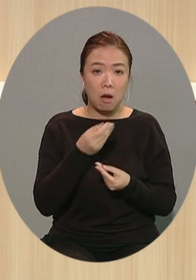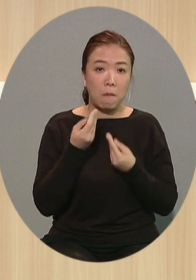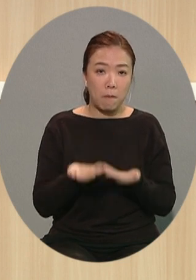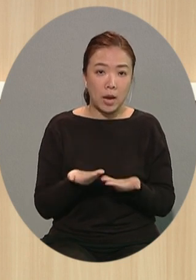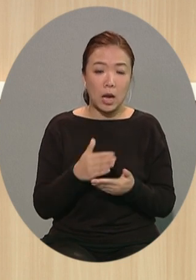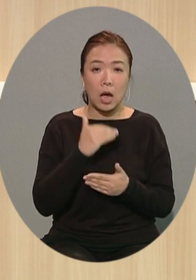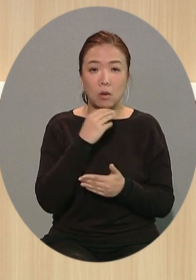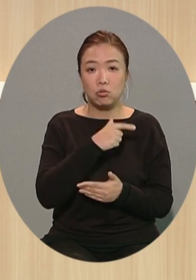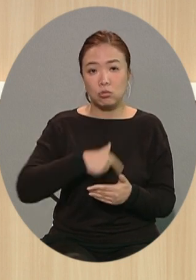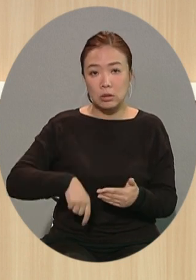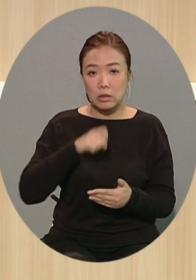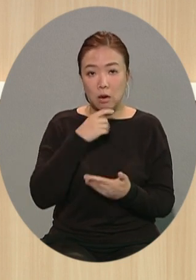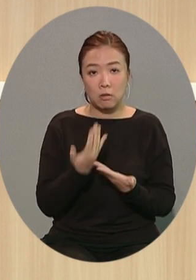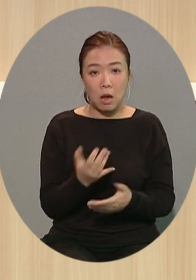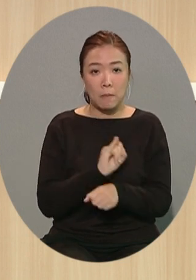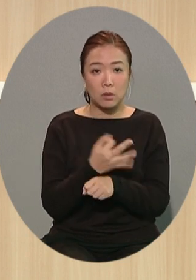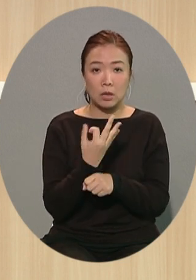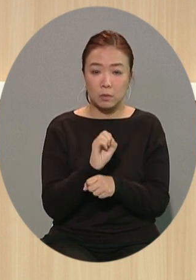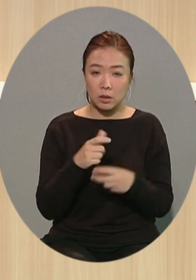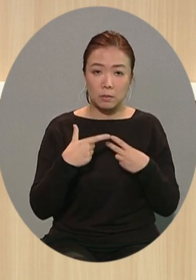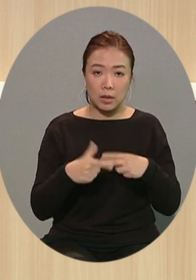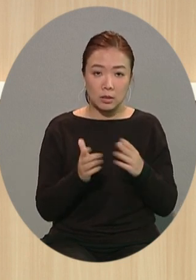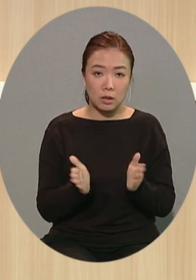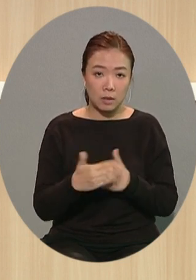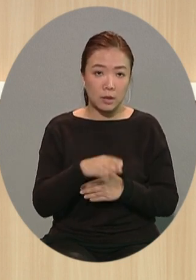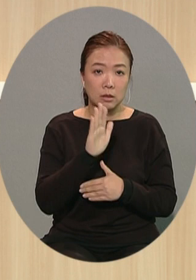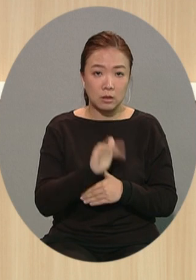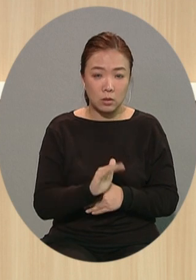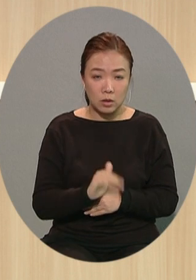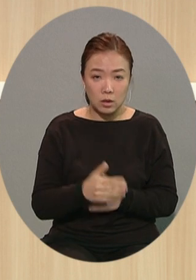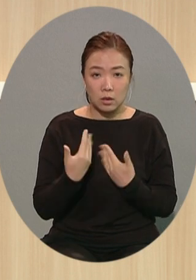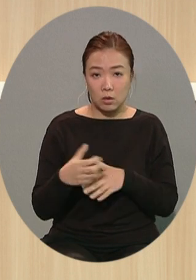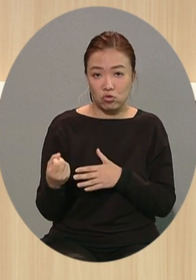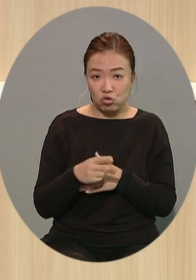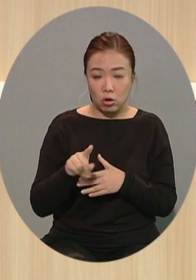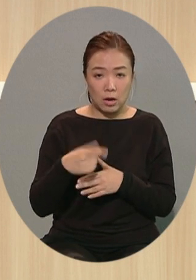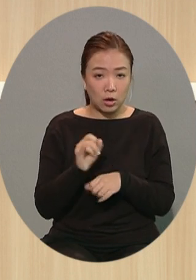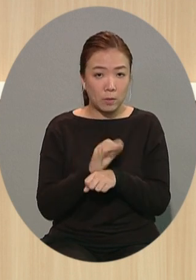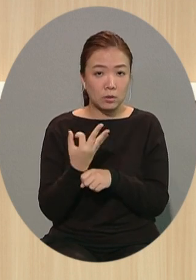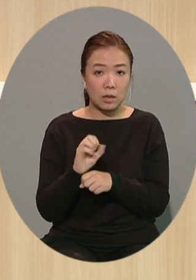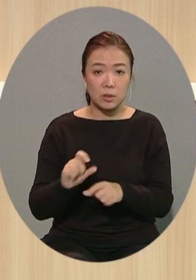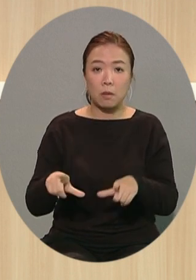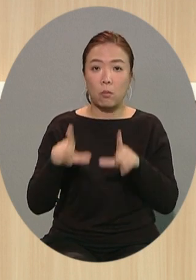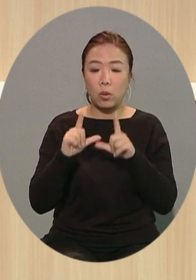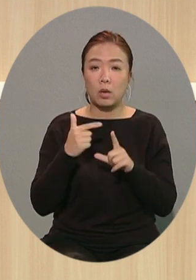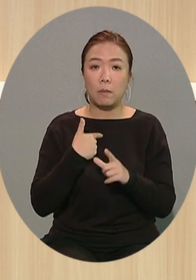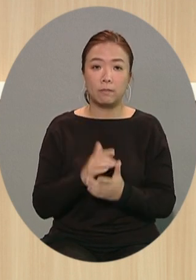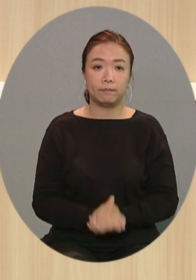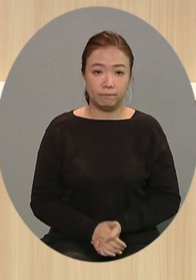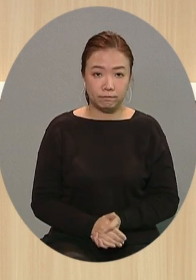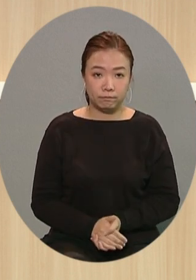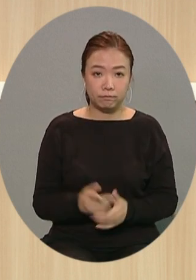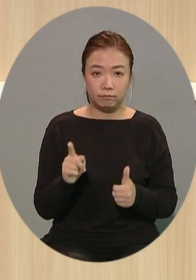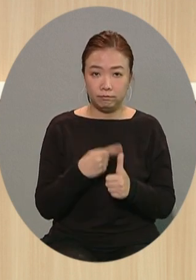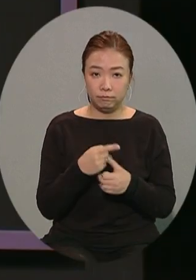选人，你们有30秒去介绍礼物，然后再有30秒回答我的问题。准备好的话，首先送礼的是三号周